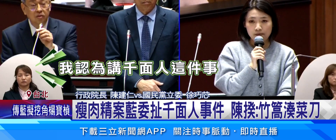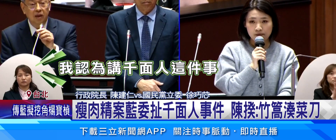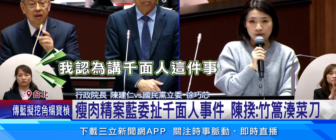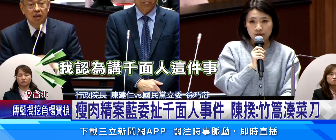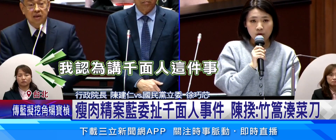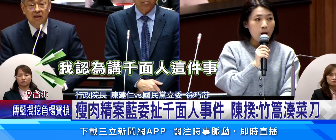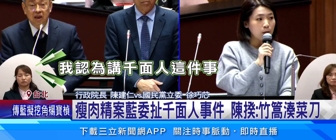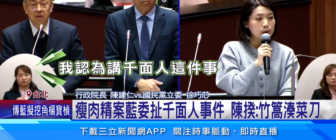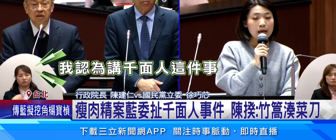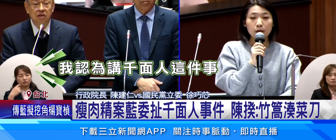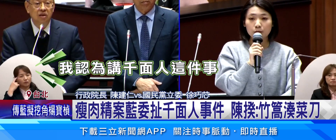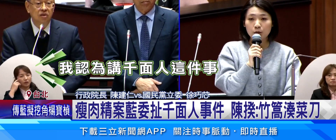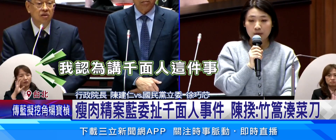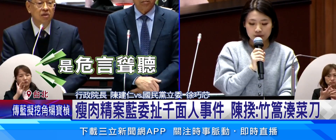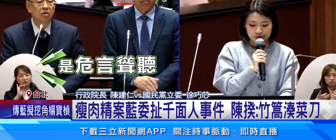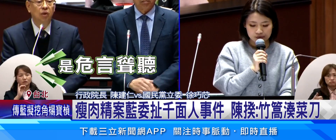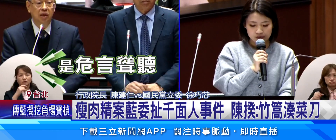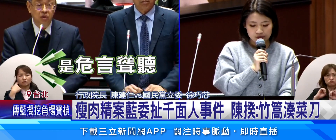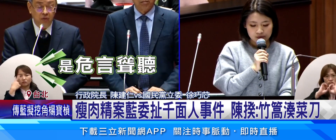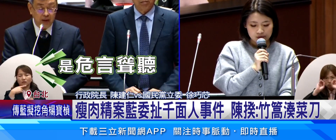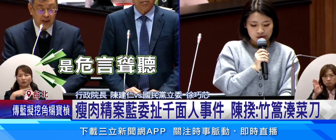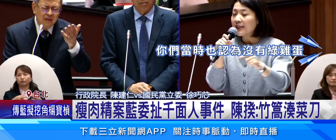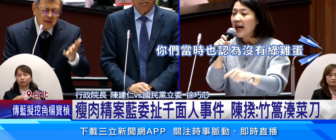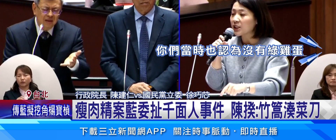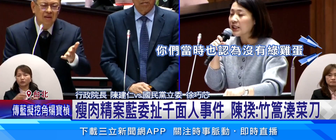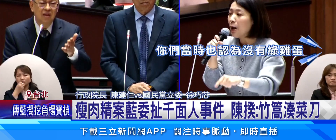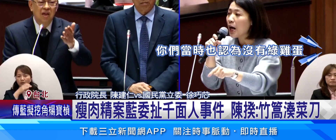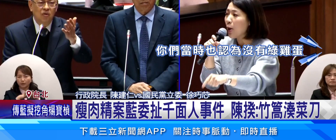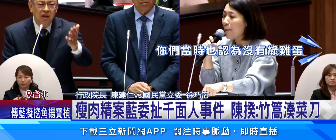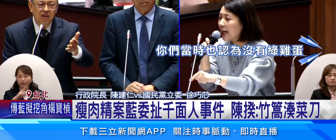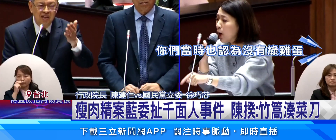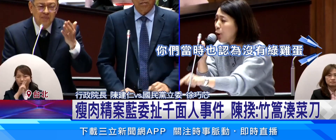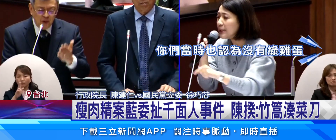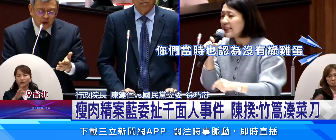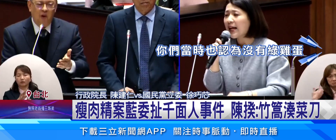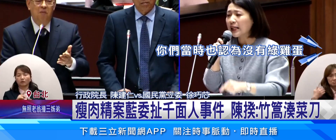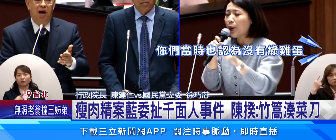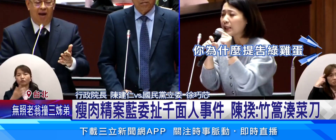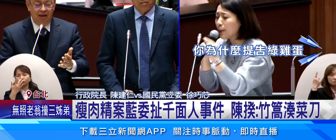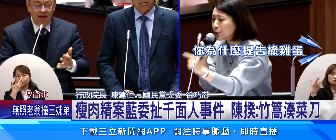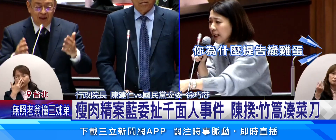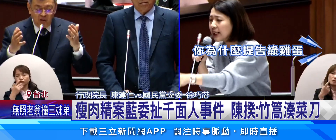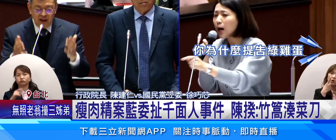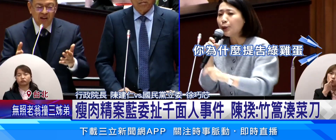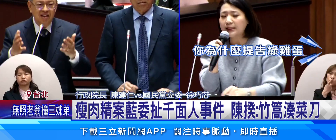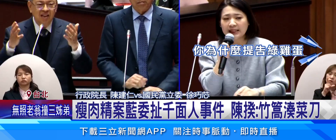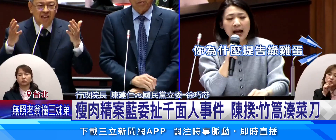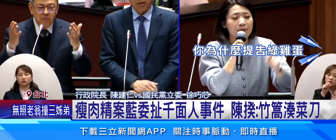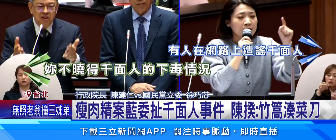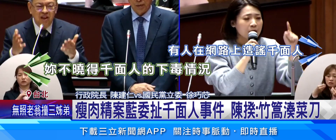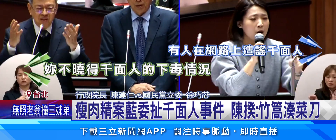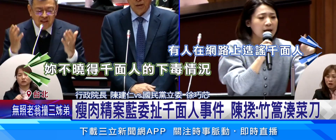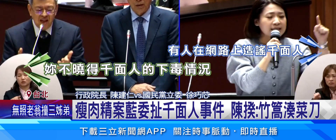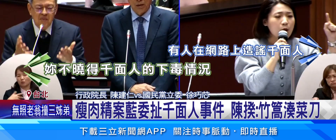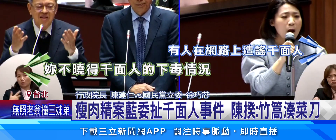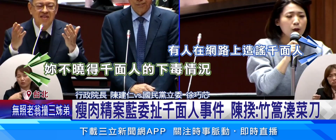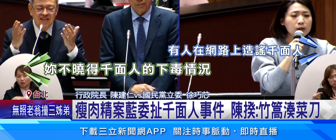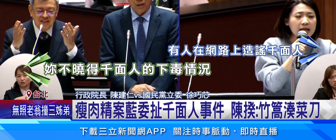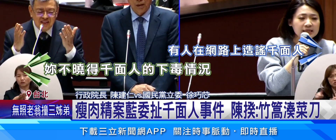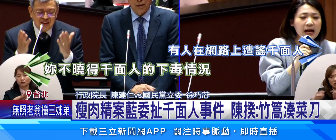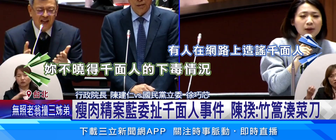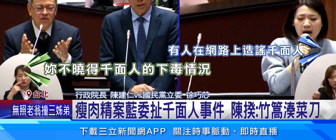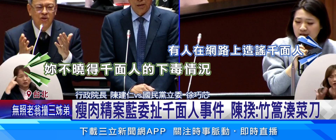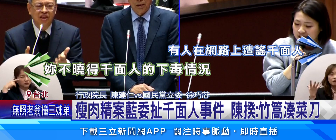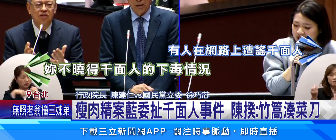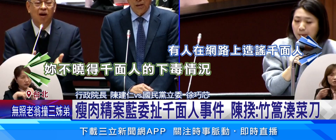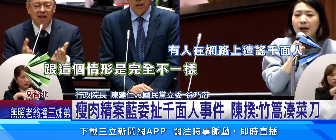我认为讲千面人这件事情是危言耸听了、 啊。特色 委员你不懂吗？委员你不晓得千面人